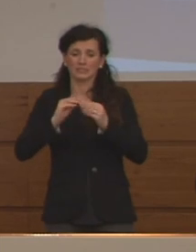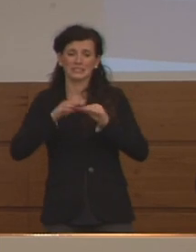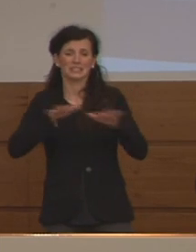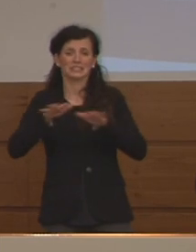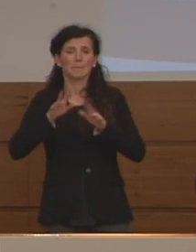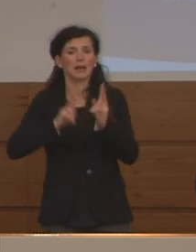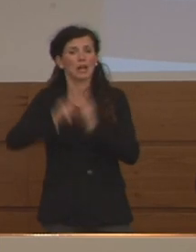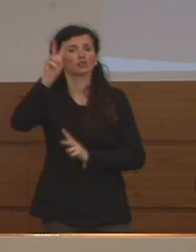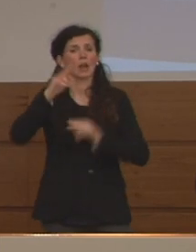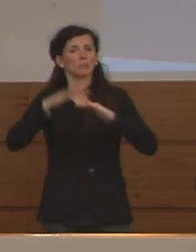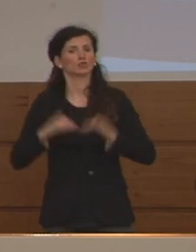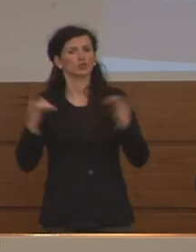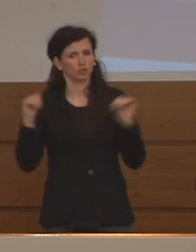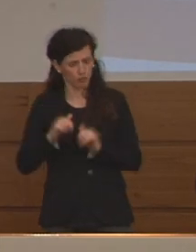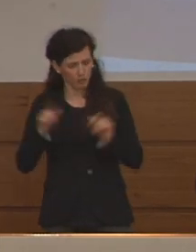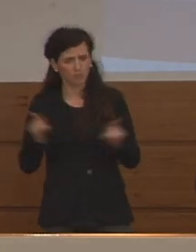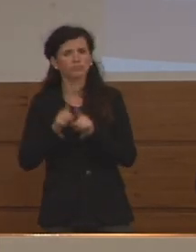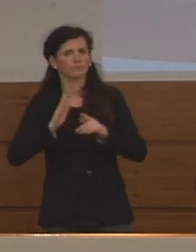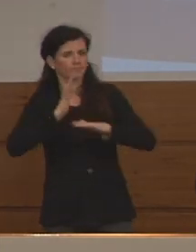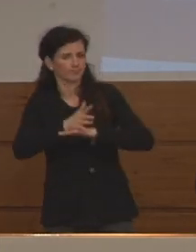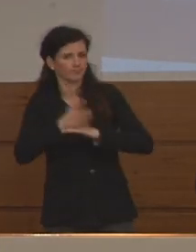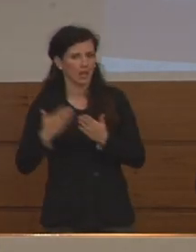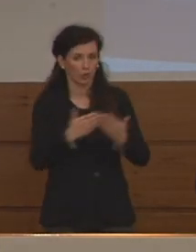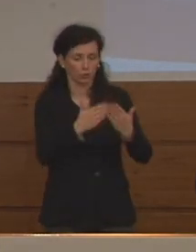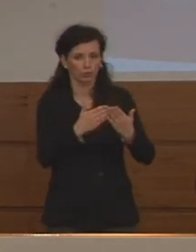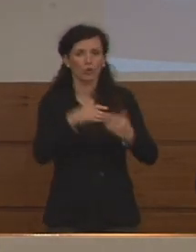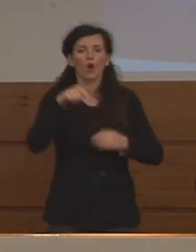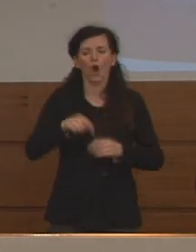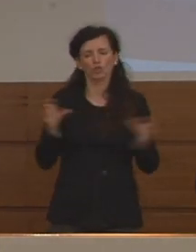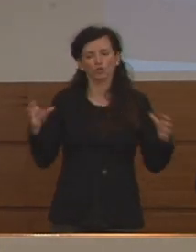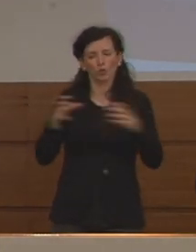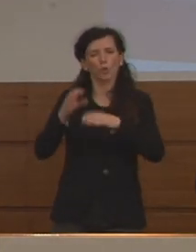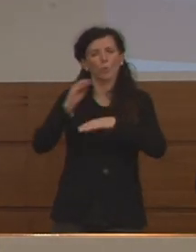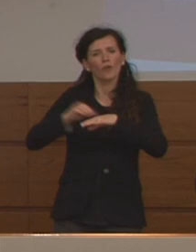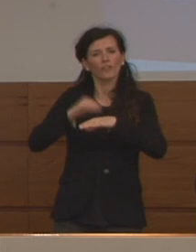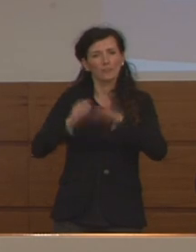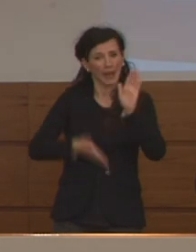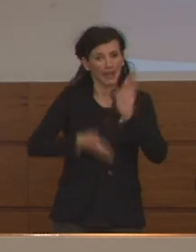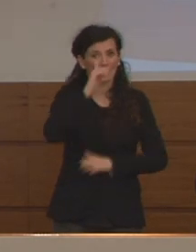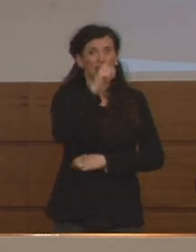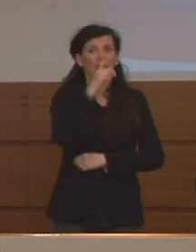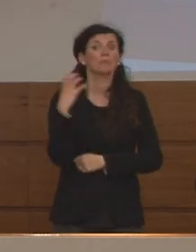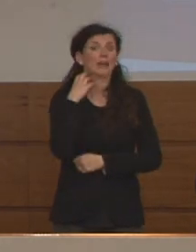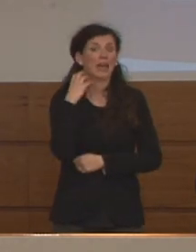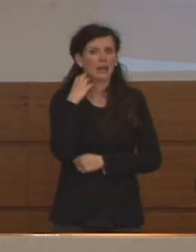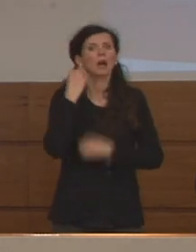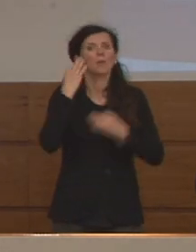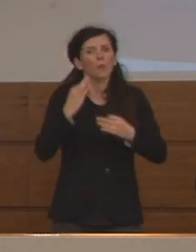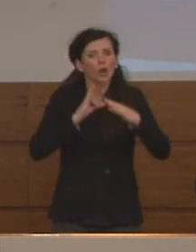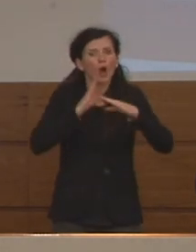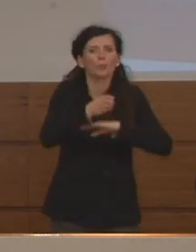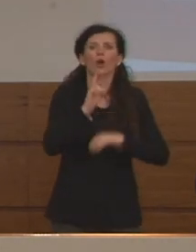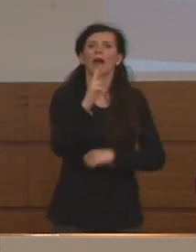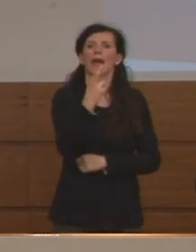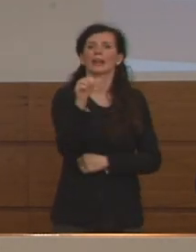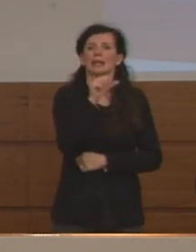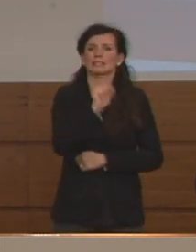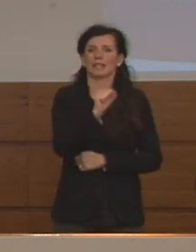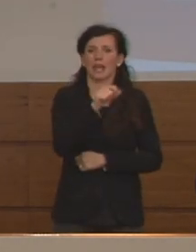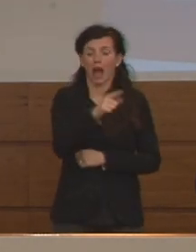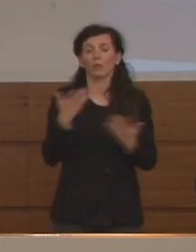oggi una parte degli infermieri che abbiamo fatto partire che sono arrivati su bergamo sono andati nelle rsa quindi la nostra